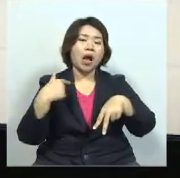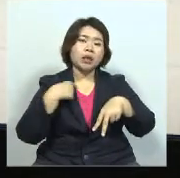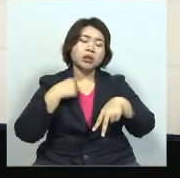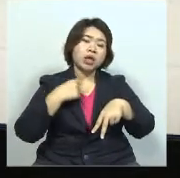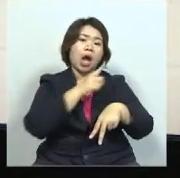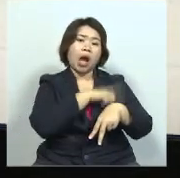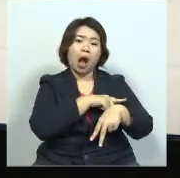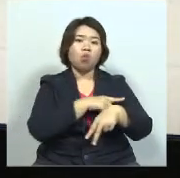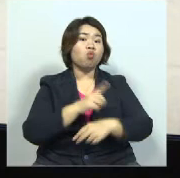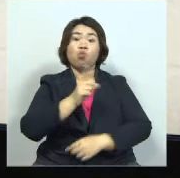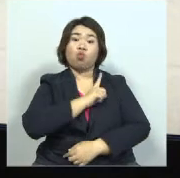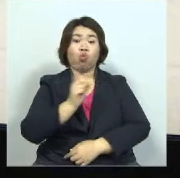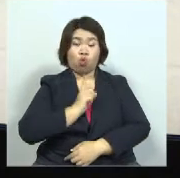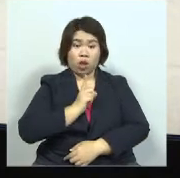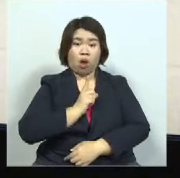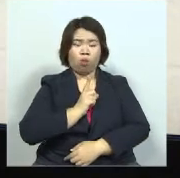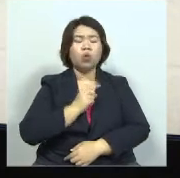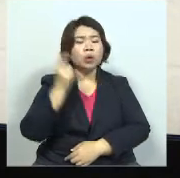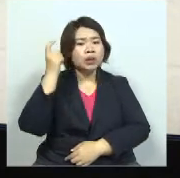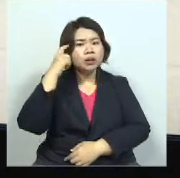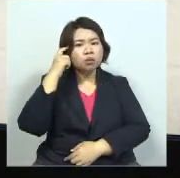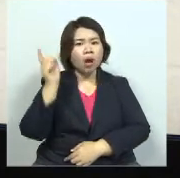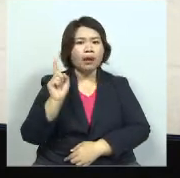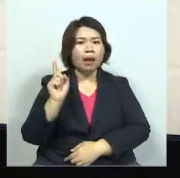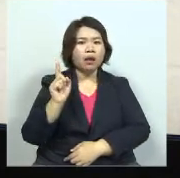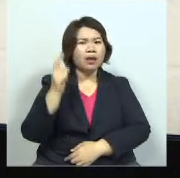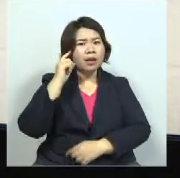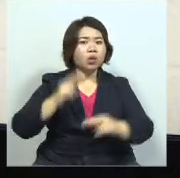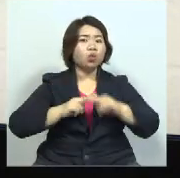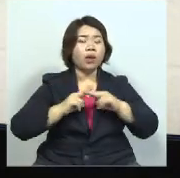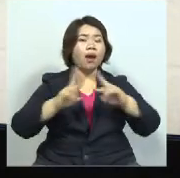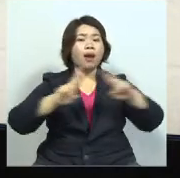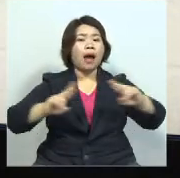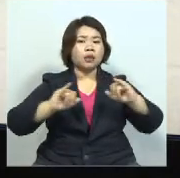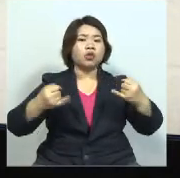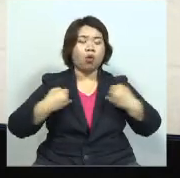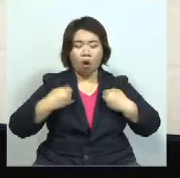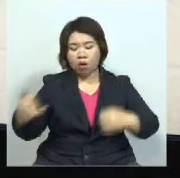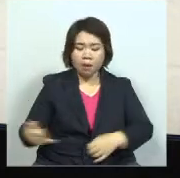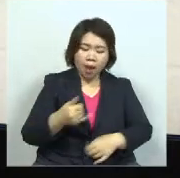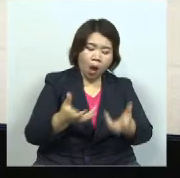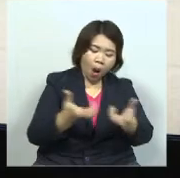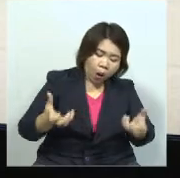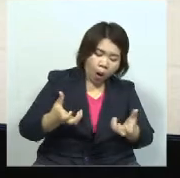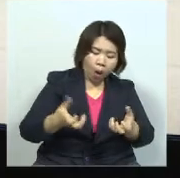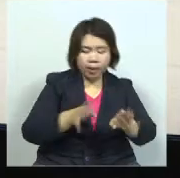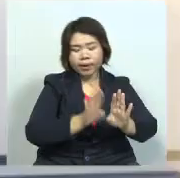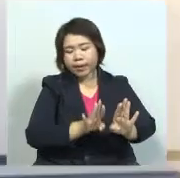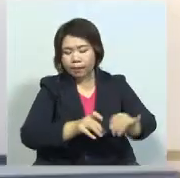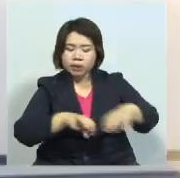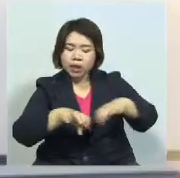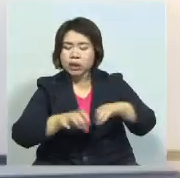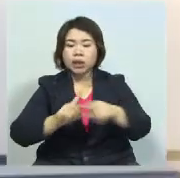งมือก่อเหตุเพียงคนเดียวเขาสันนิษฐานกันว่าน่าจะทำทีเหมือนตัวเองเป็นเจ้าของร้านแล้วก็เข้ามาเก็บของภายในร้าน